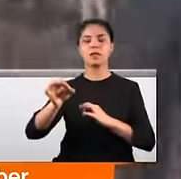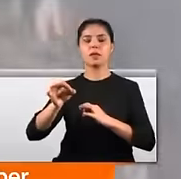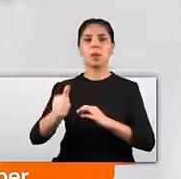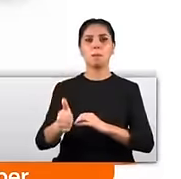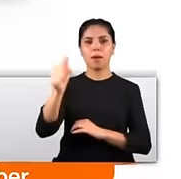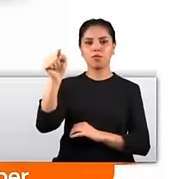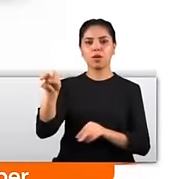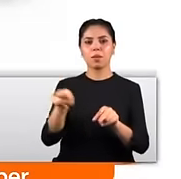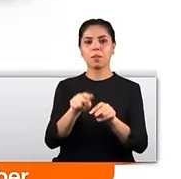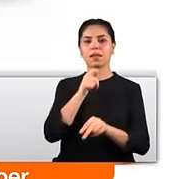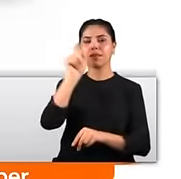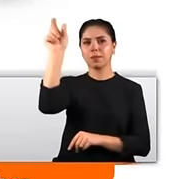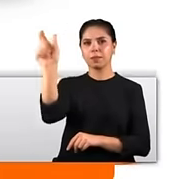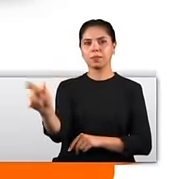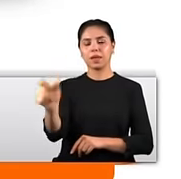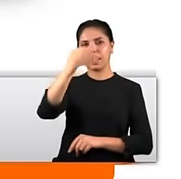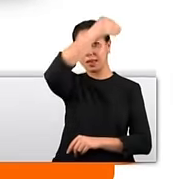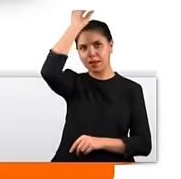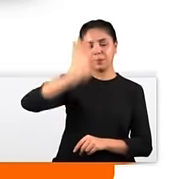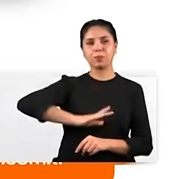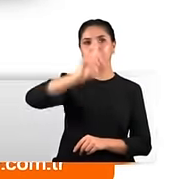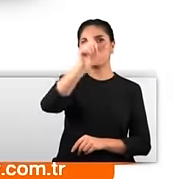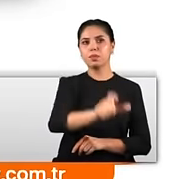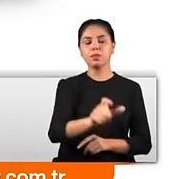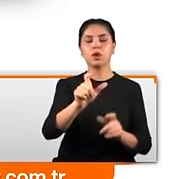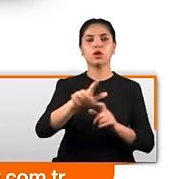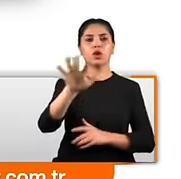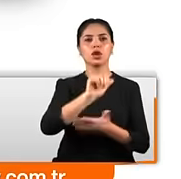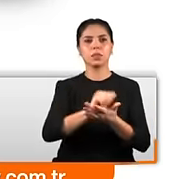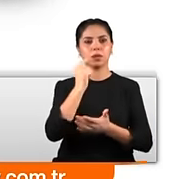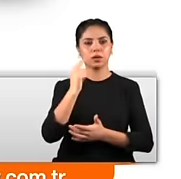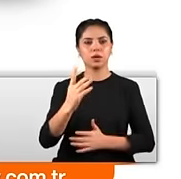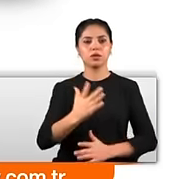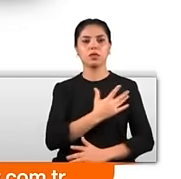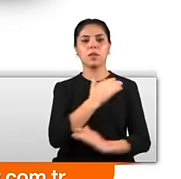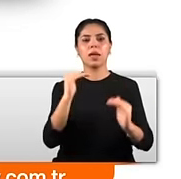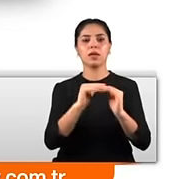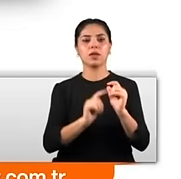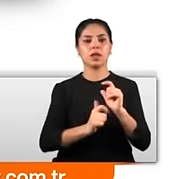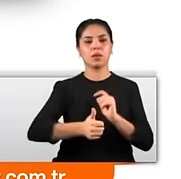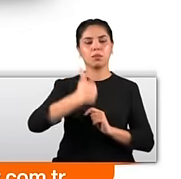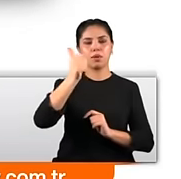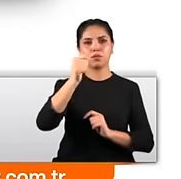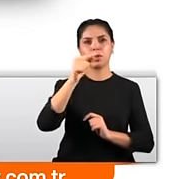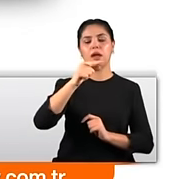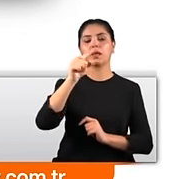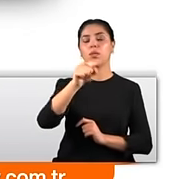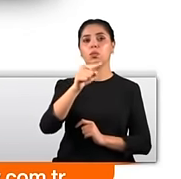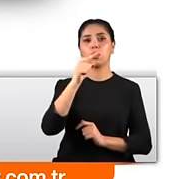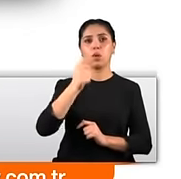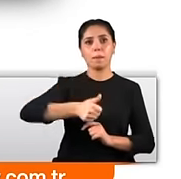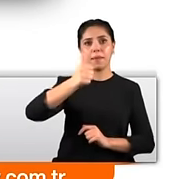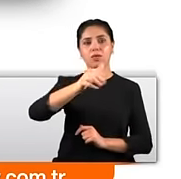ise İmamoğlu'na sosyal medya hesabından CHP'nin eş genel başkanı İBB meclis üyeleri üzerinden operasyon çekiyor. Seni